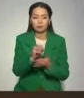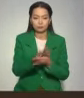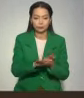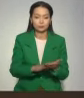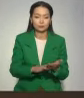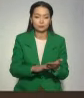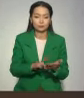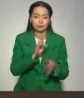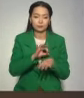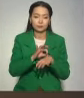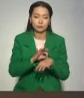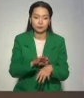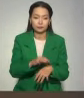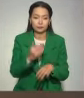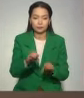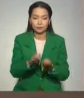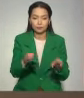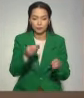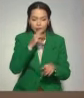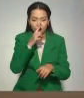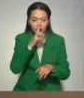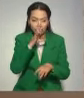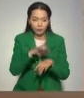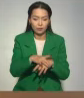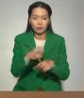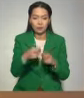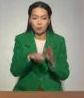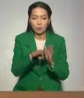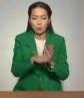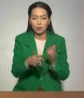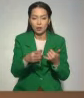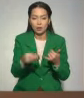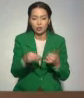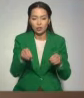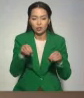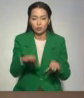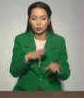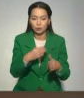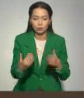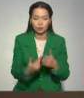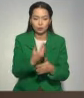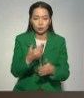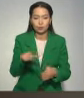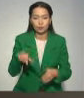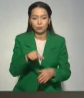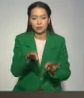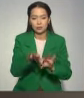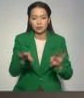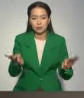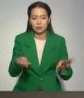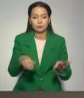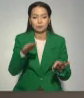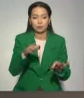а Накануне на Теплосети выявили еще одно повреждение под землей штаб принял решение построить наружную трассу в обход существующий